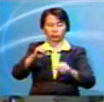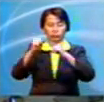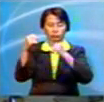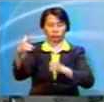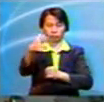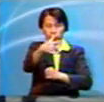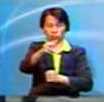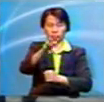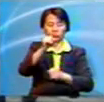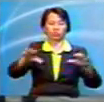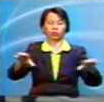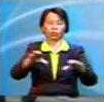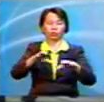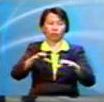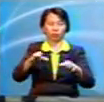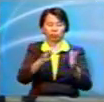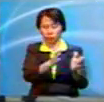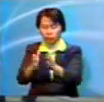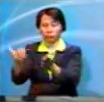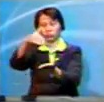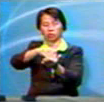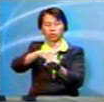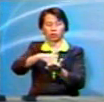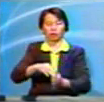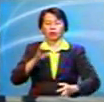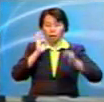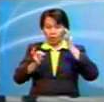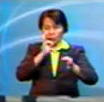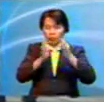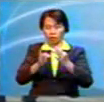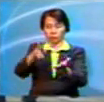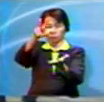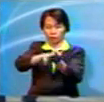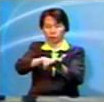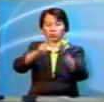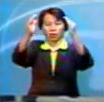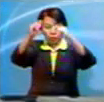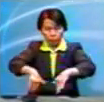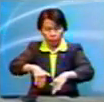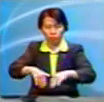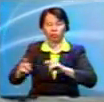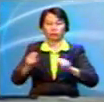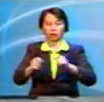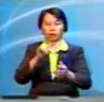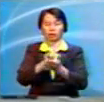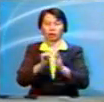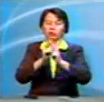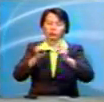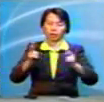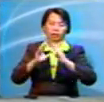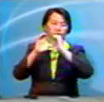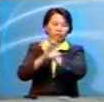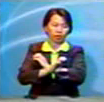penerbangan itu untuk melaksanakan pengstrukturan semula. Sekiranya diisytiharkan muflis, tindakan itu sangat